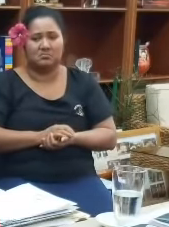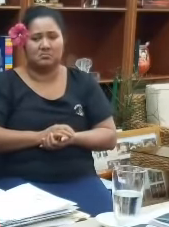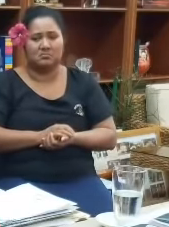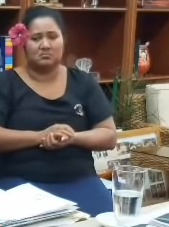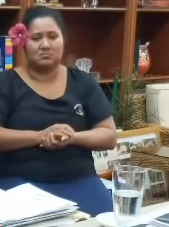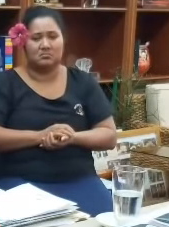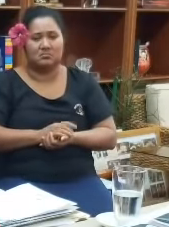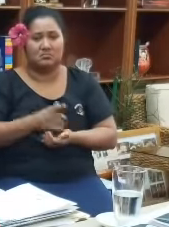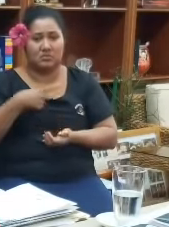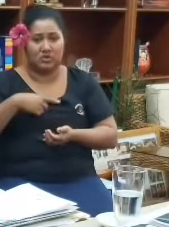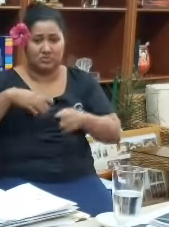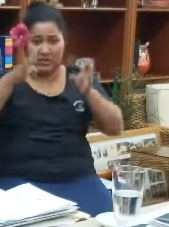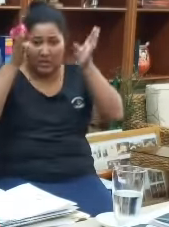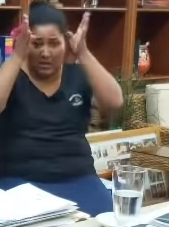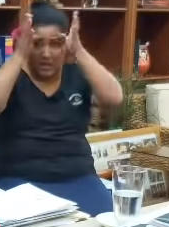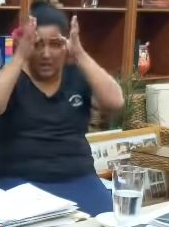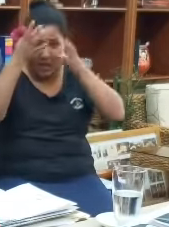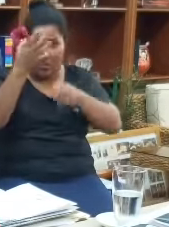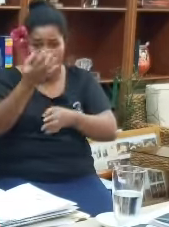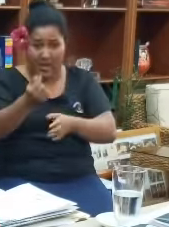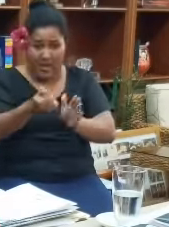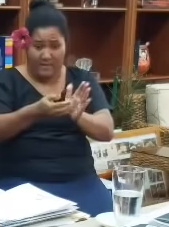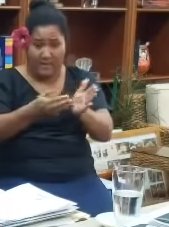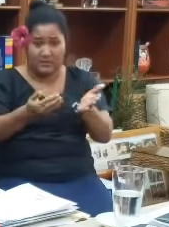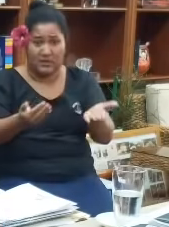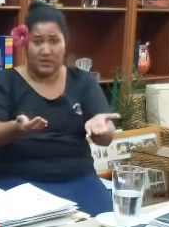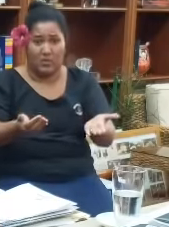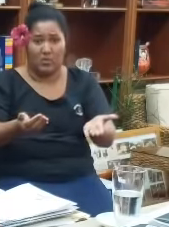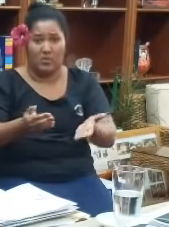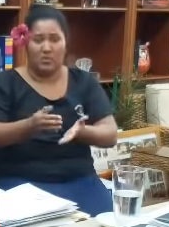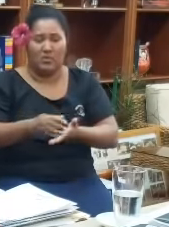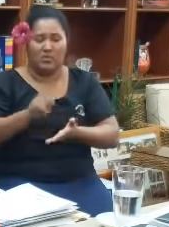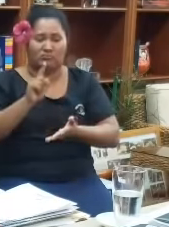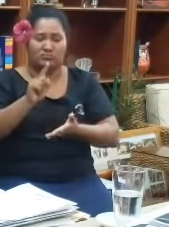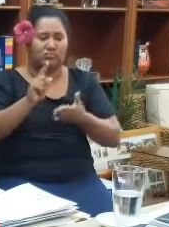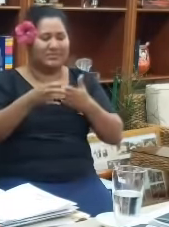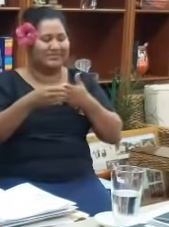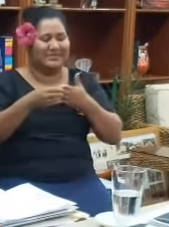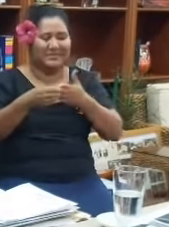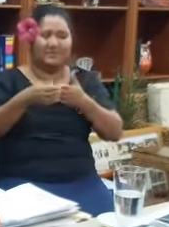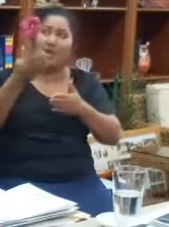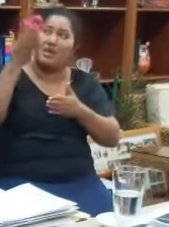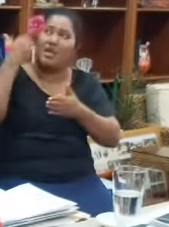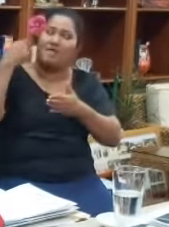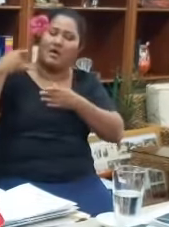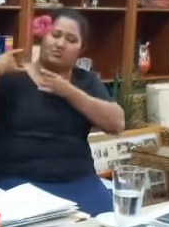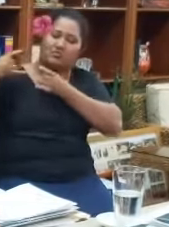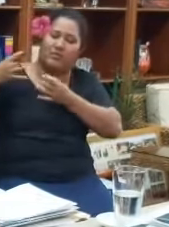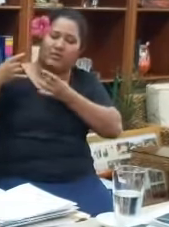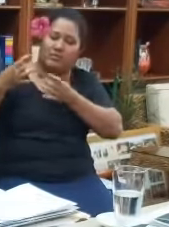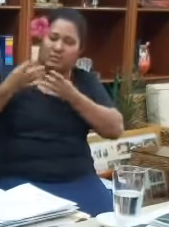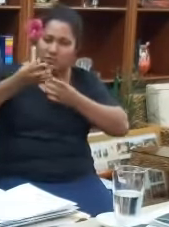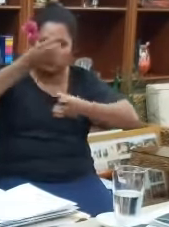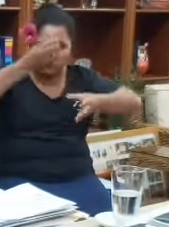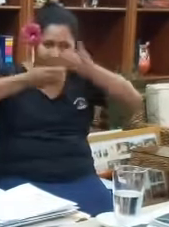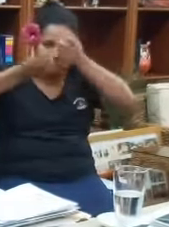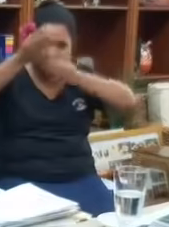On a le malo lo yemi. O c'est taï ou leven ta pena molto.